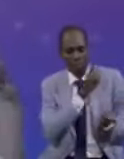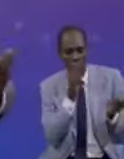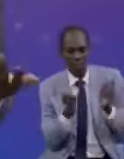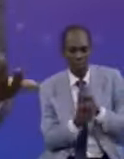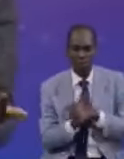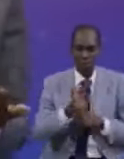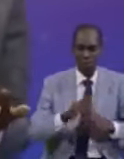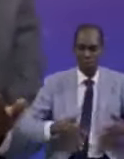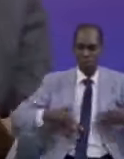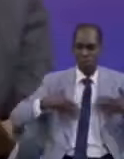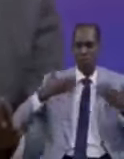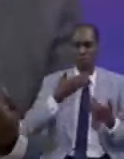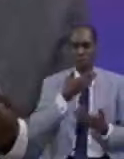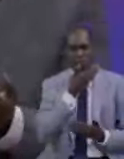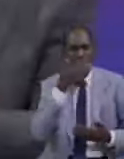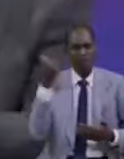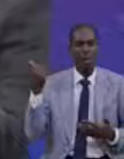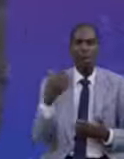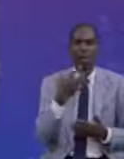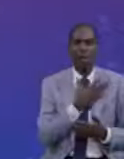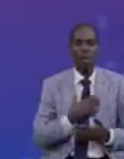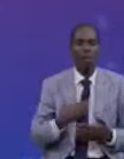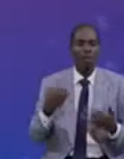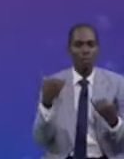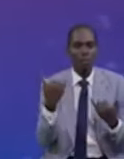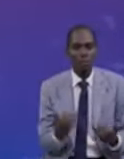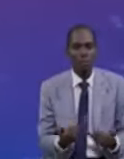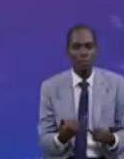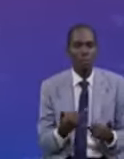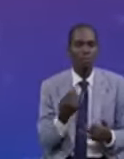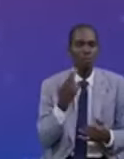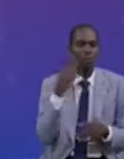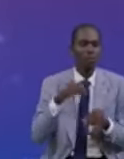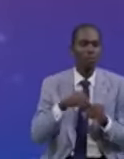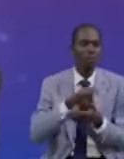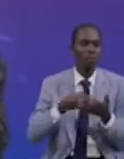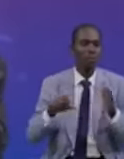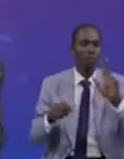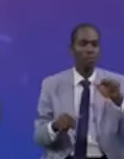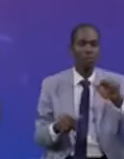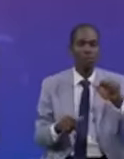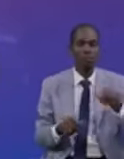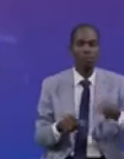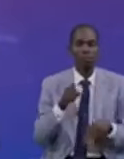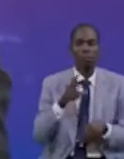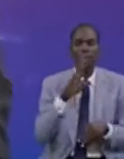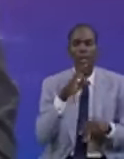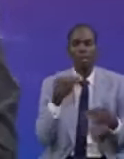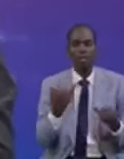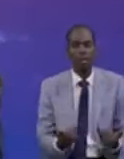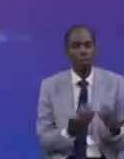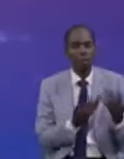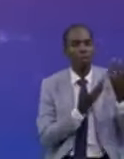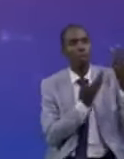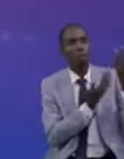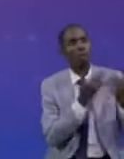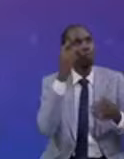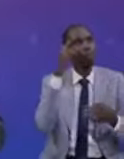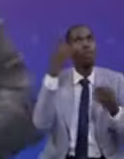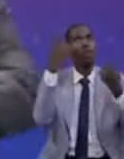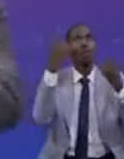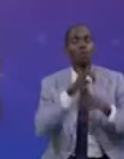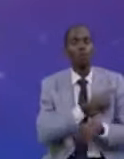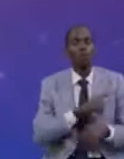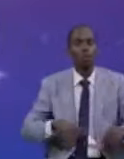et maintenant verset 13 en attendant la bien tu attends la le retour du Seigneur